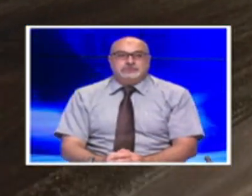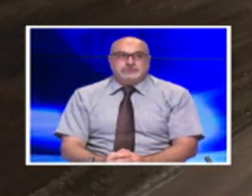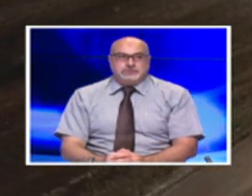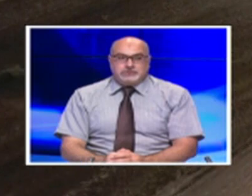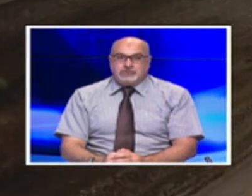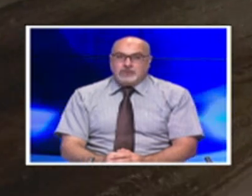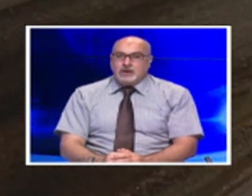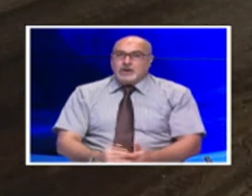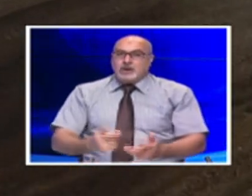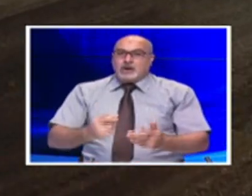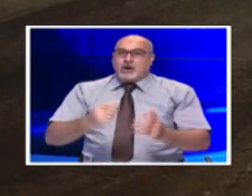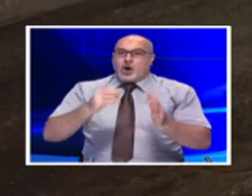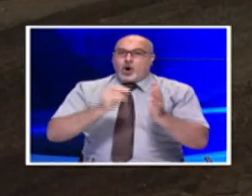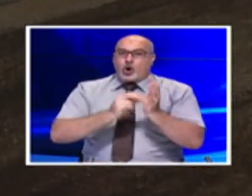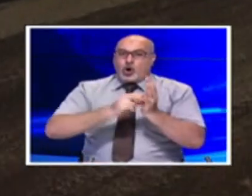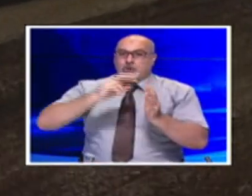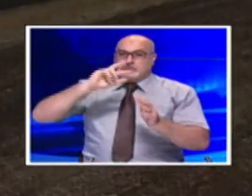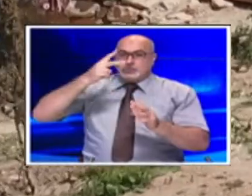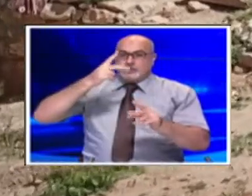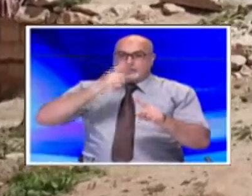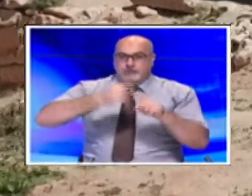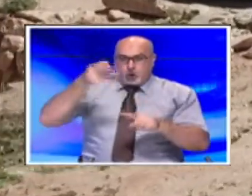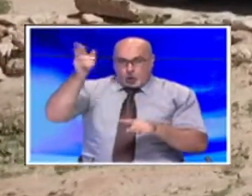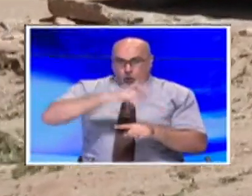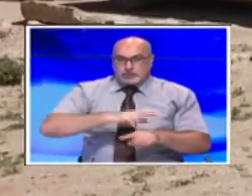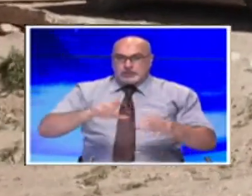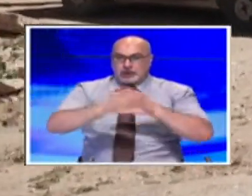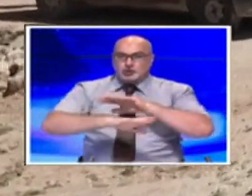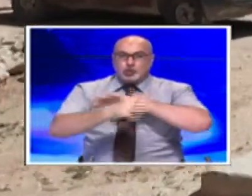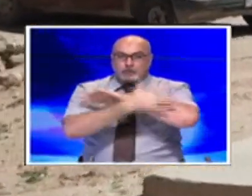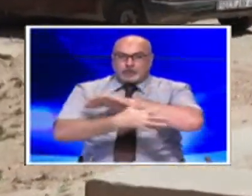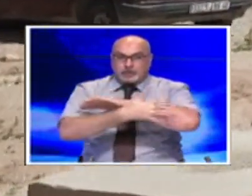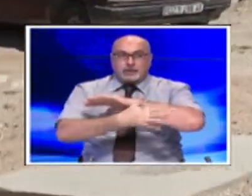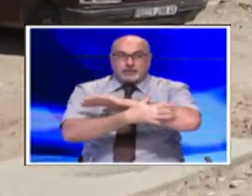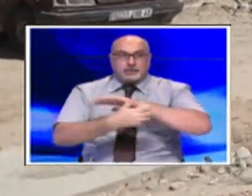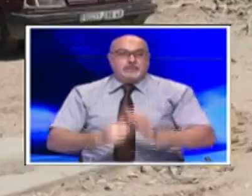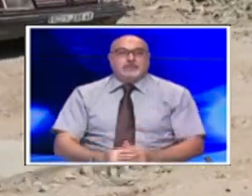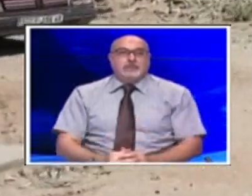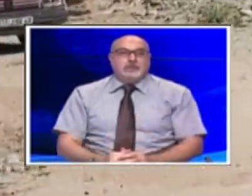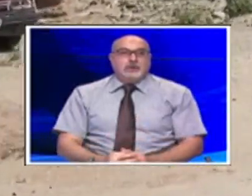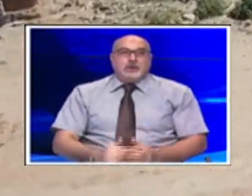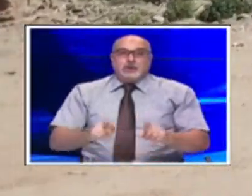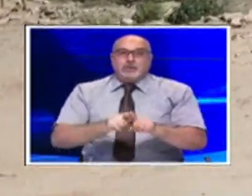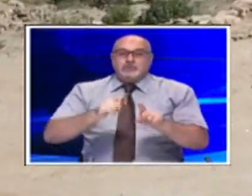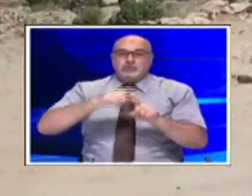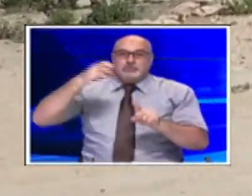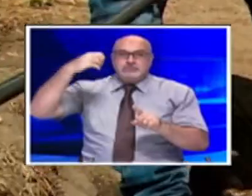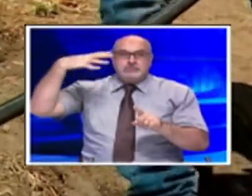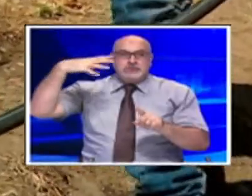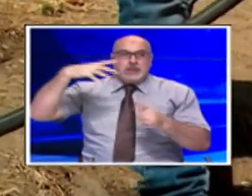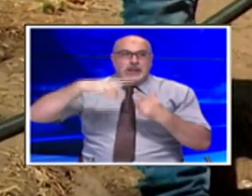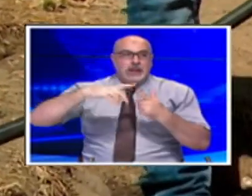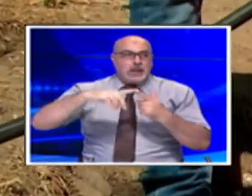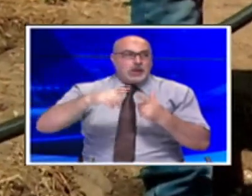نعود وللمرة الثالثة إلى مناطق الظل، لعل ضوء الشمس قد أنارت ولو جزءا بسيطا